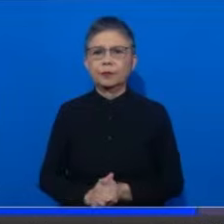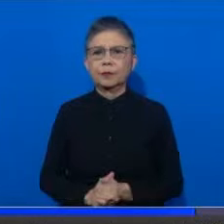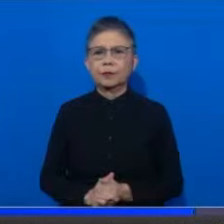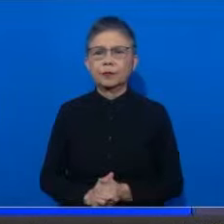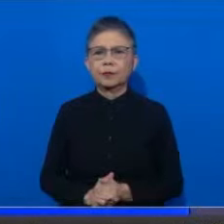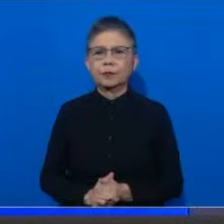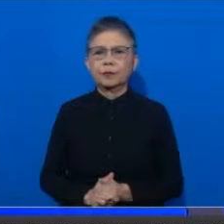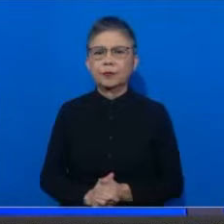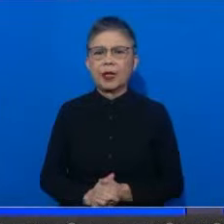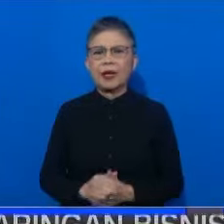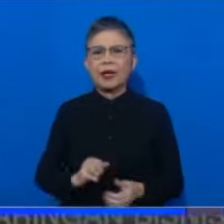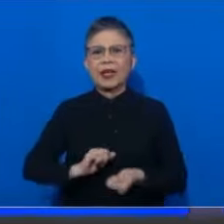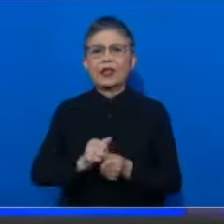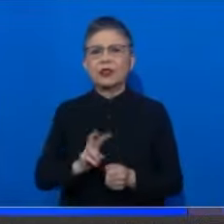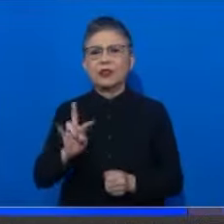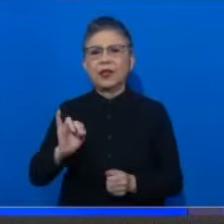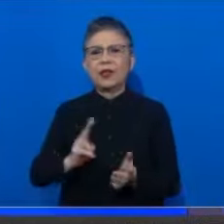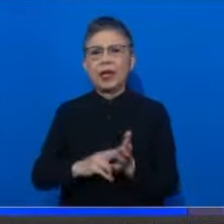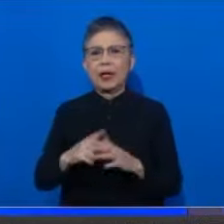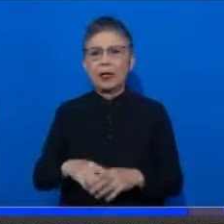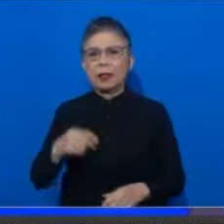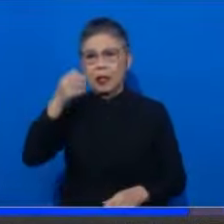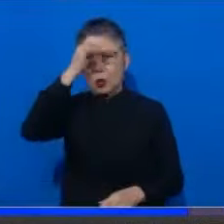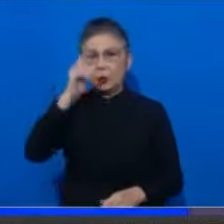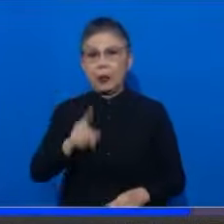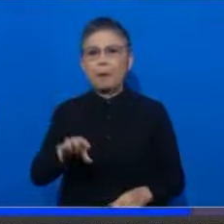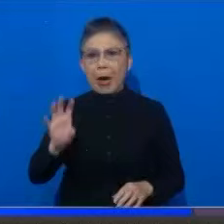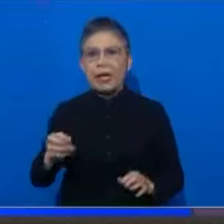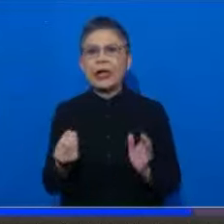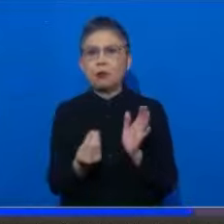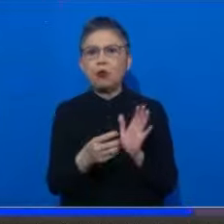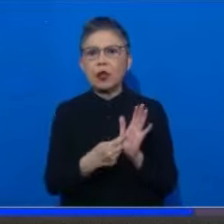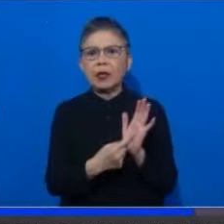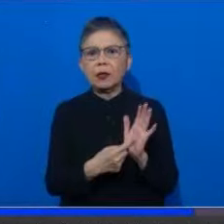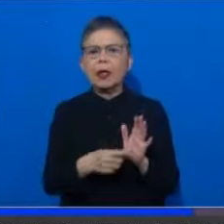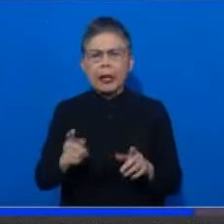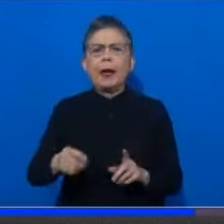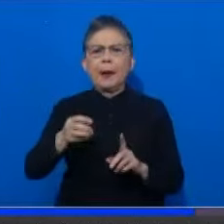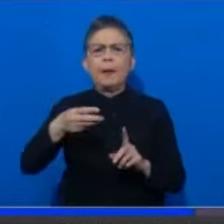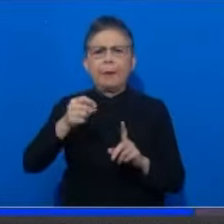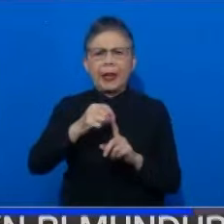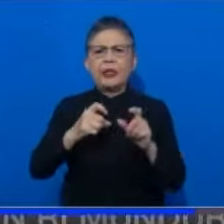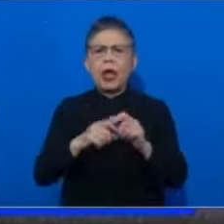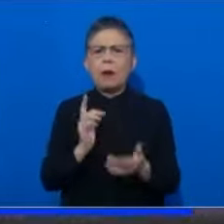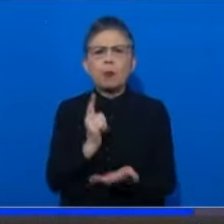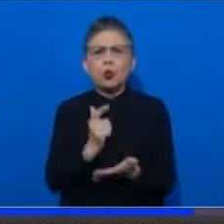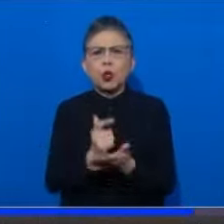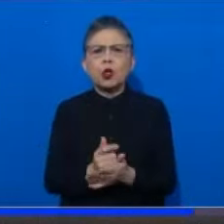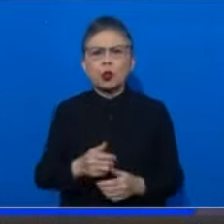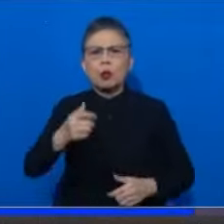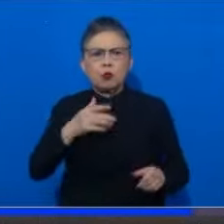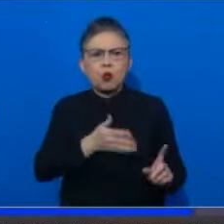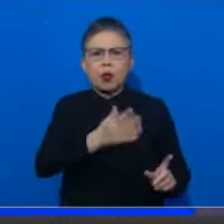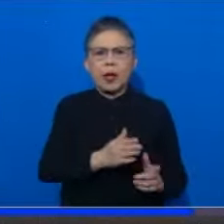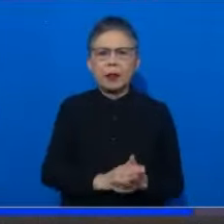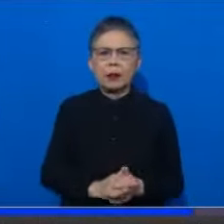Kita ke perkembangan kasus Vina, meski polisi telah menyebut mempunyai bukti bahwa Peggy Setiawan adalah perong yang selama ini buronan. Sejumlah pihak justru sebaliknya